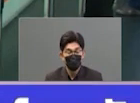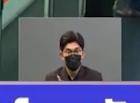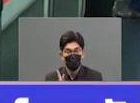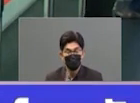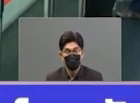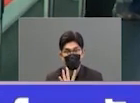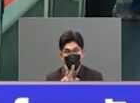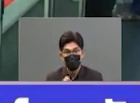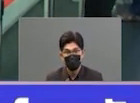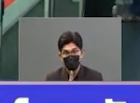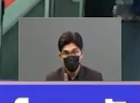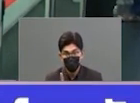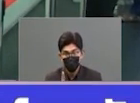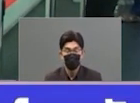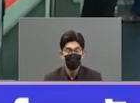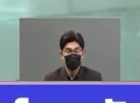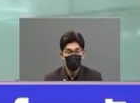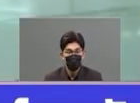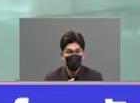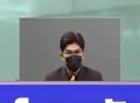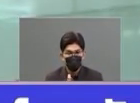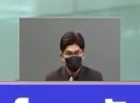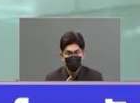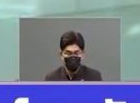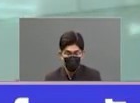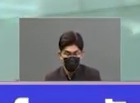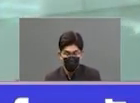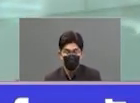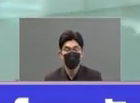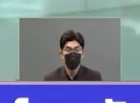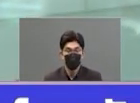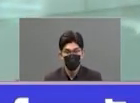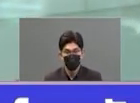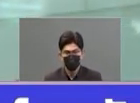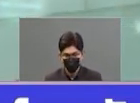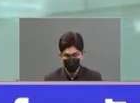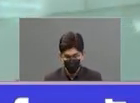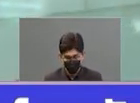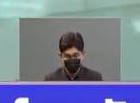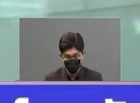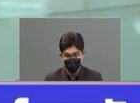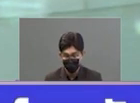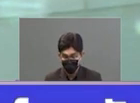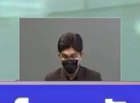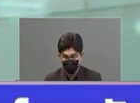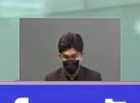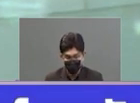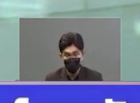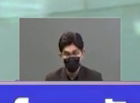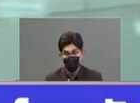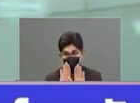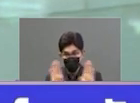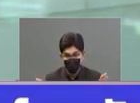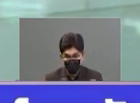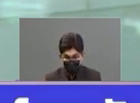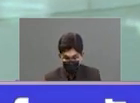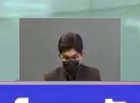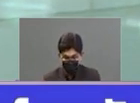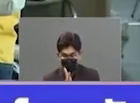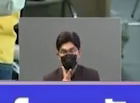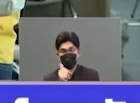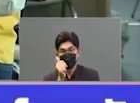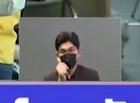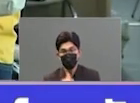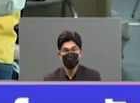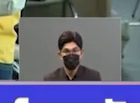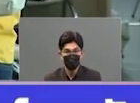ม่เกิน30 มิถุนายน 66ครับ แล้วอย่างผู้ประกอบการที่มาขอสินเชื่อเนี่ยครับตรงนี้มี